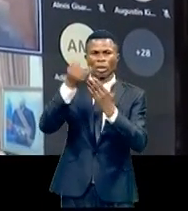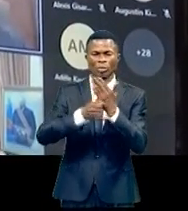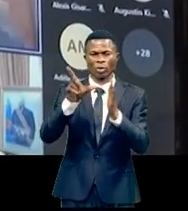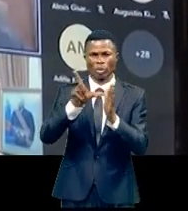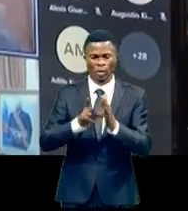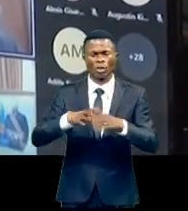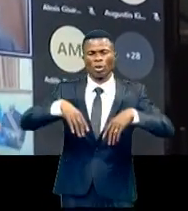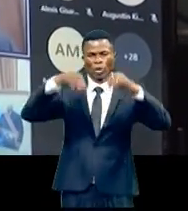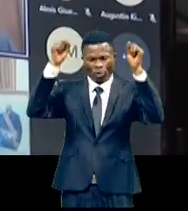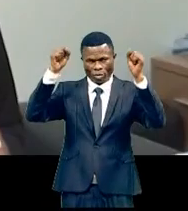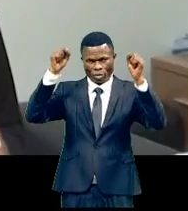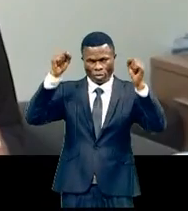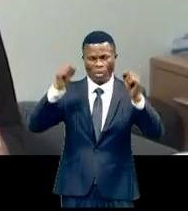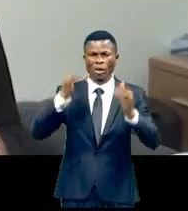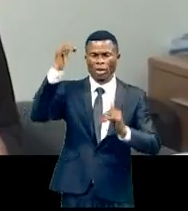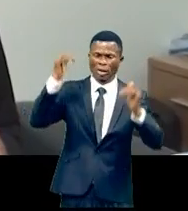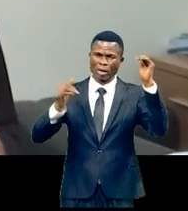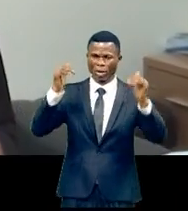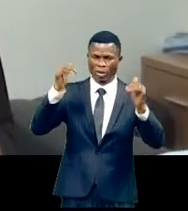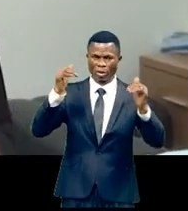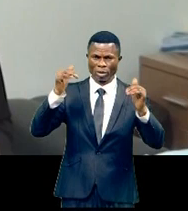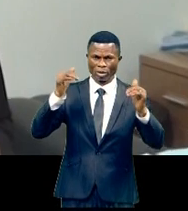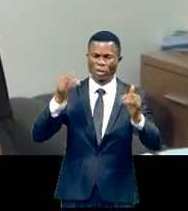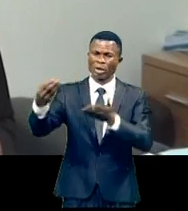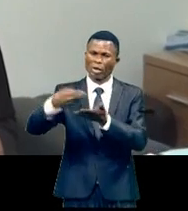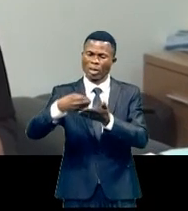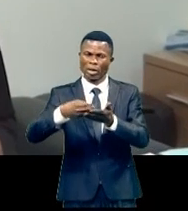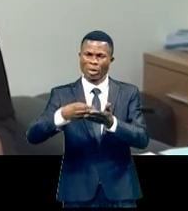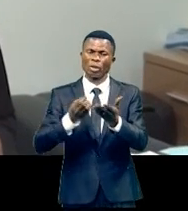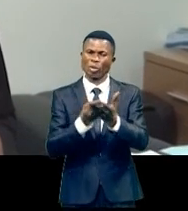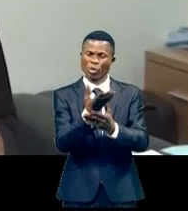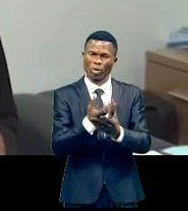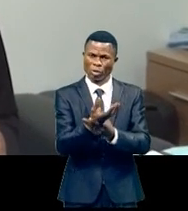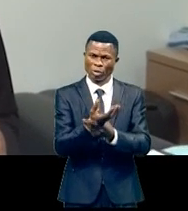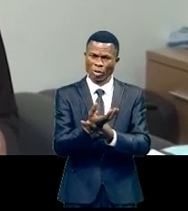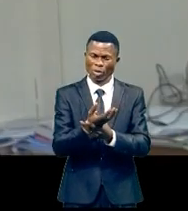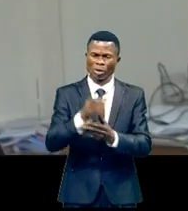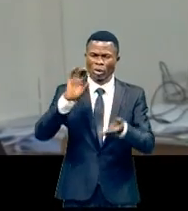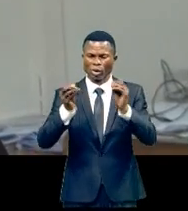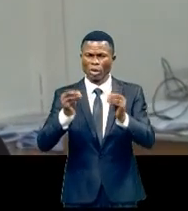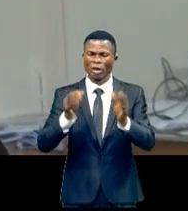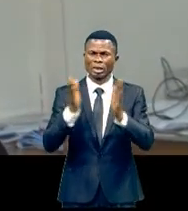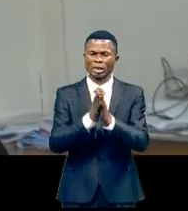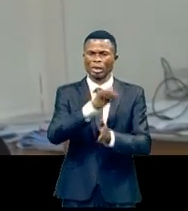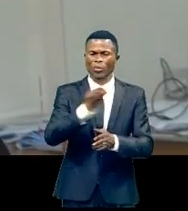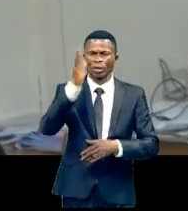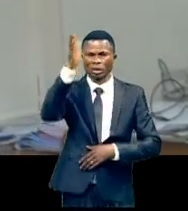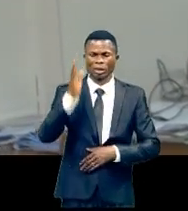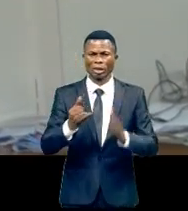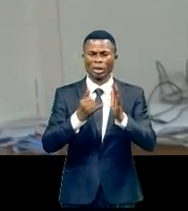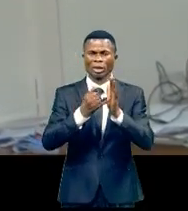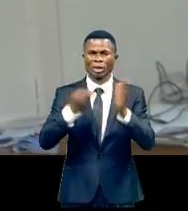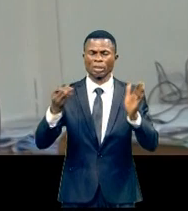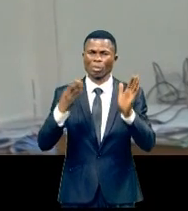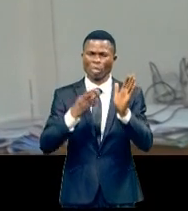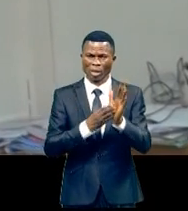été voté en équilibre tant en recettes qu'en dépenses à la hauteur de 10